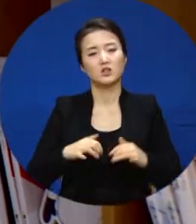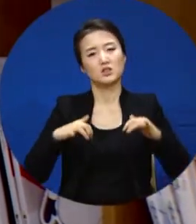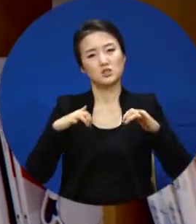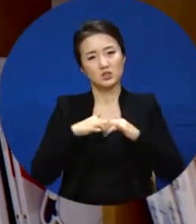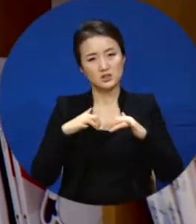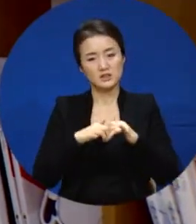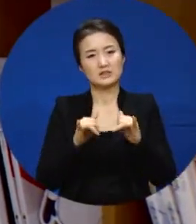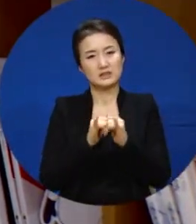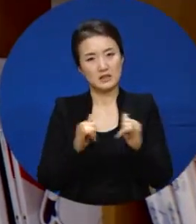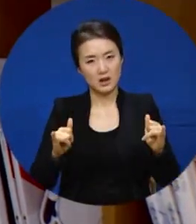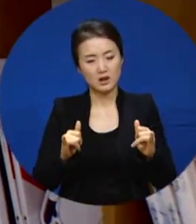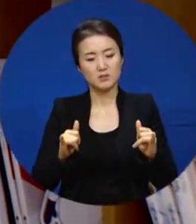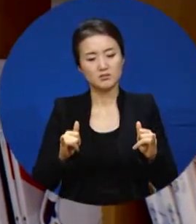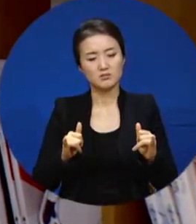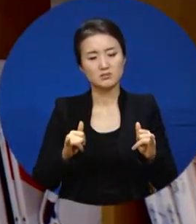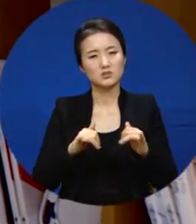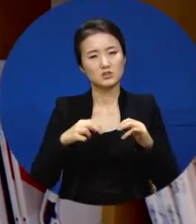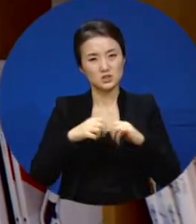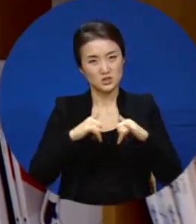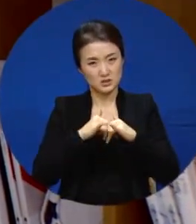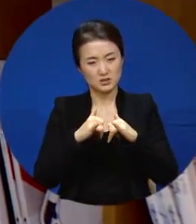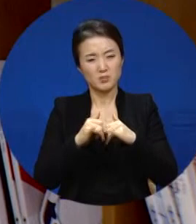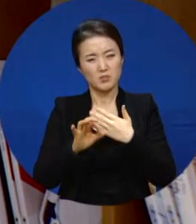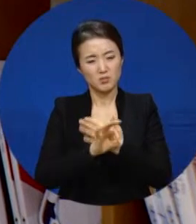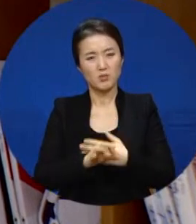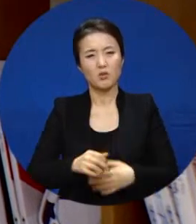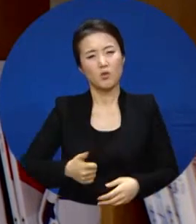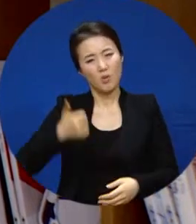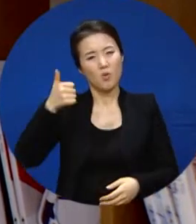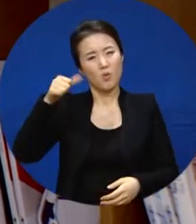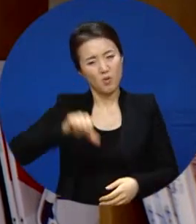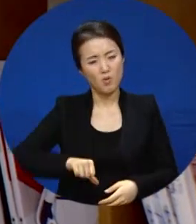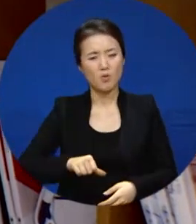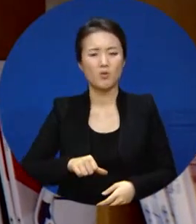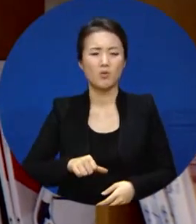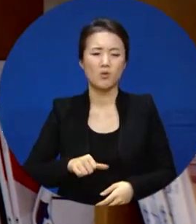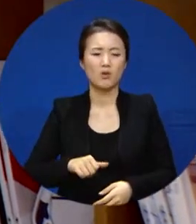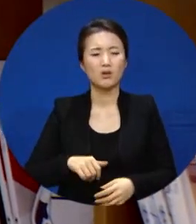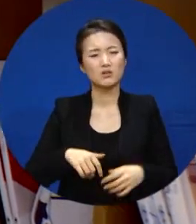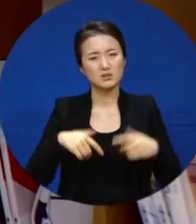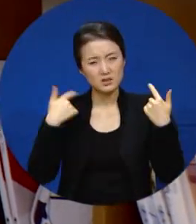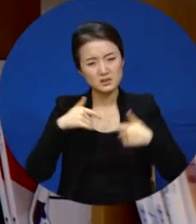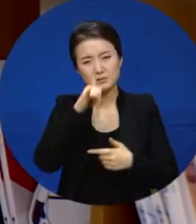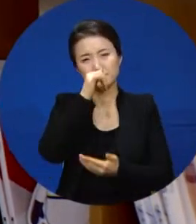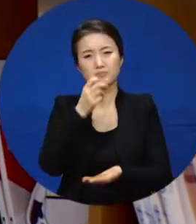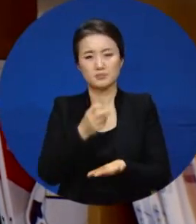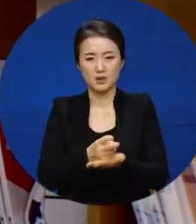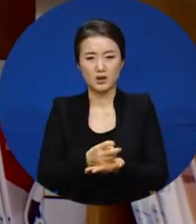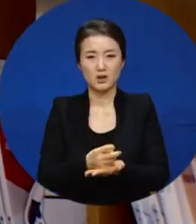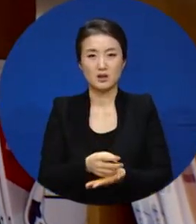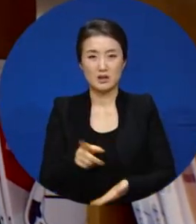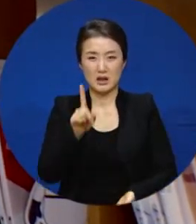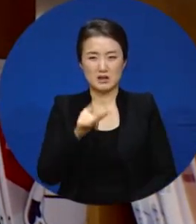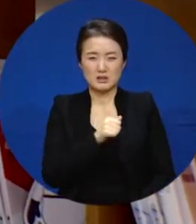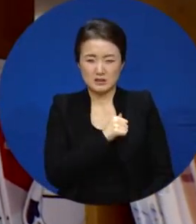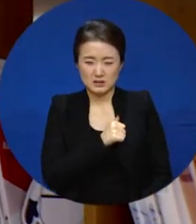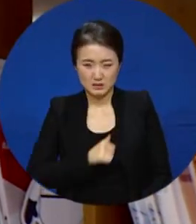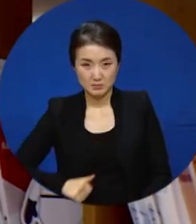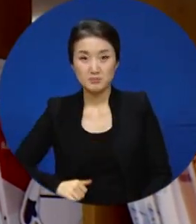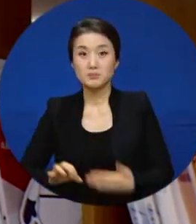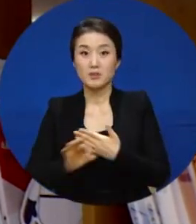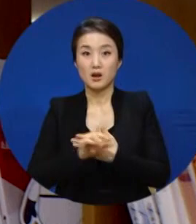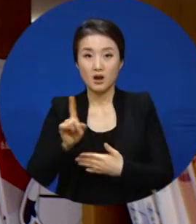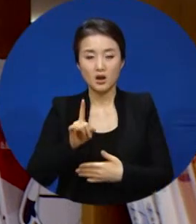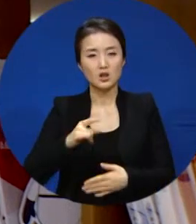일은 언제든지 있을 수 있는 일인데 항우가 31살 때 한 번만 이거를 참았더라면 중국의